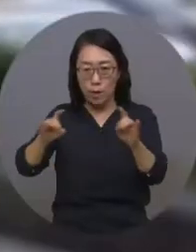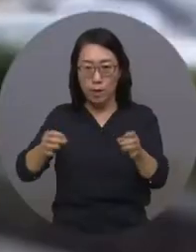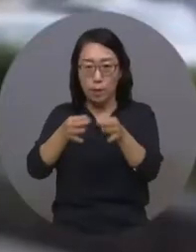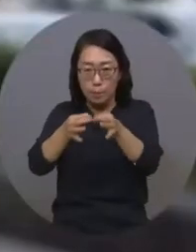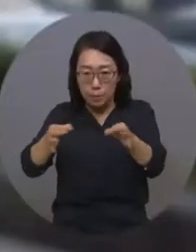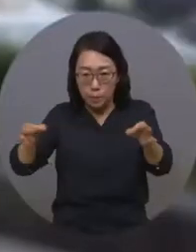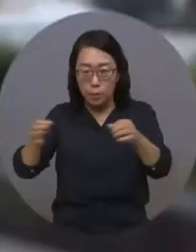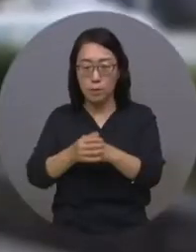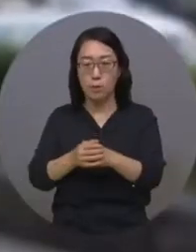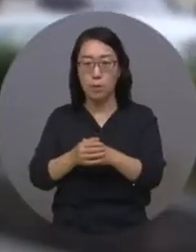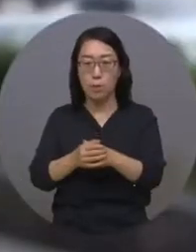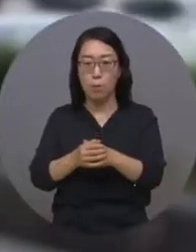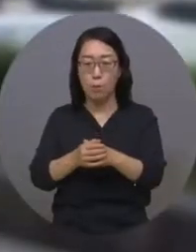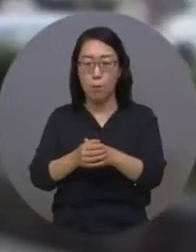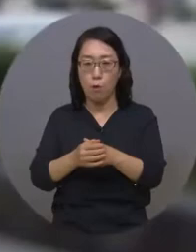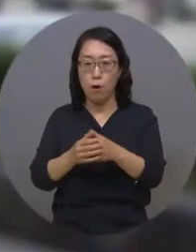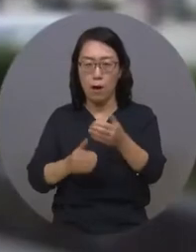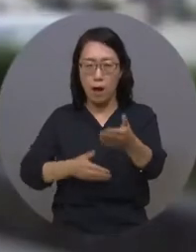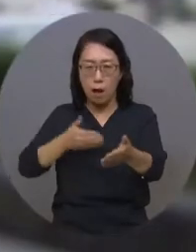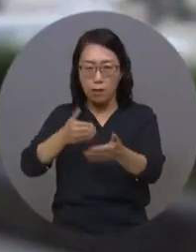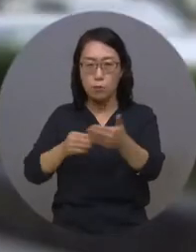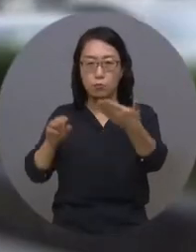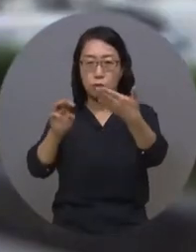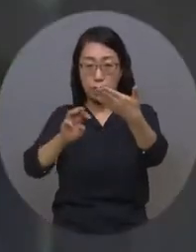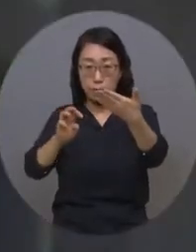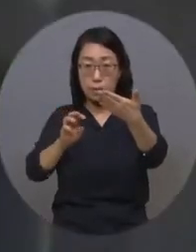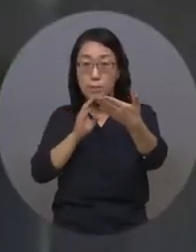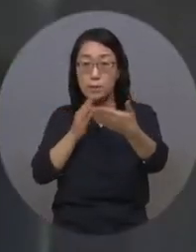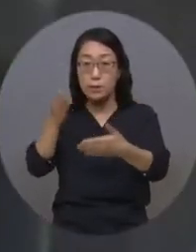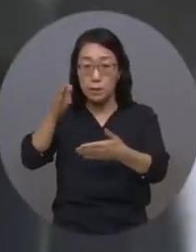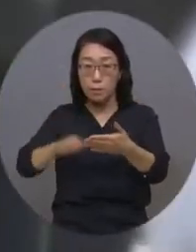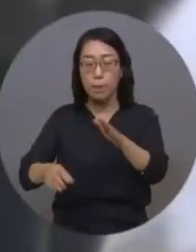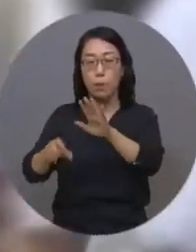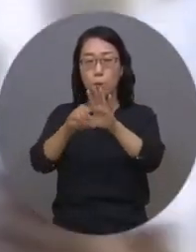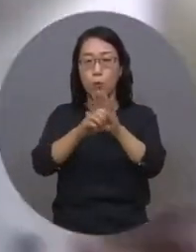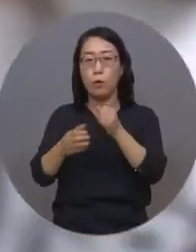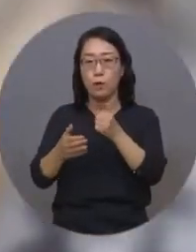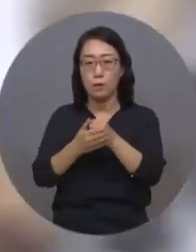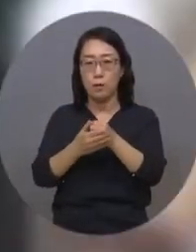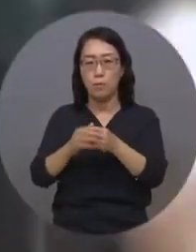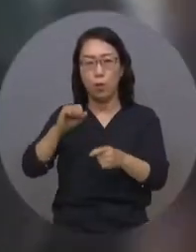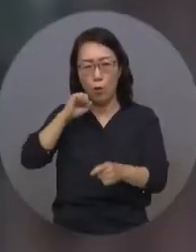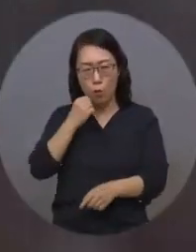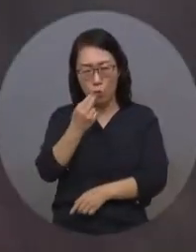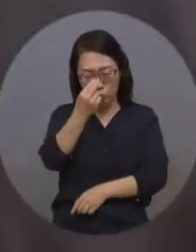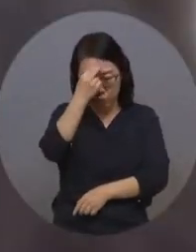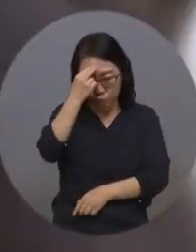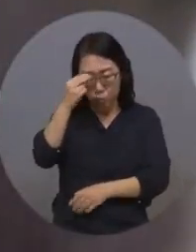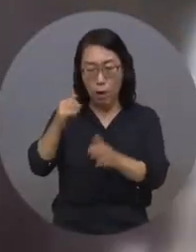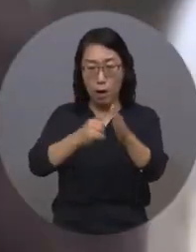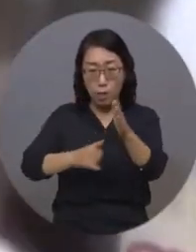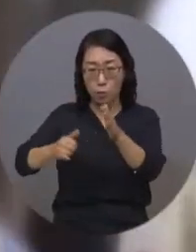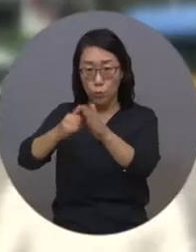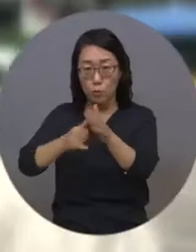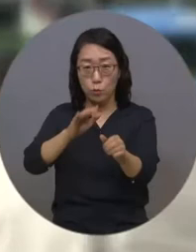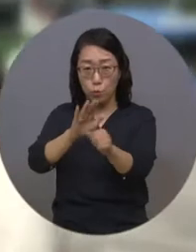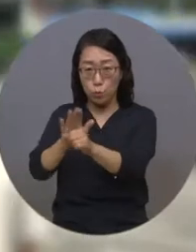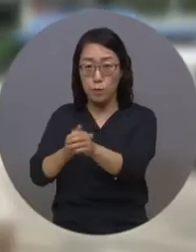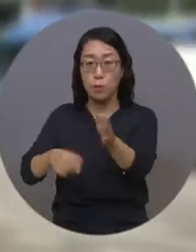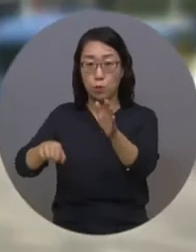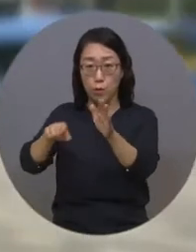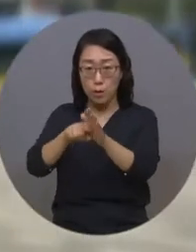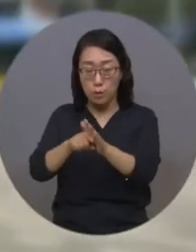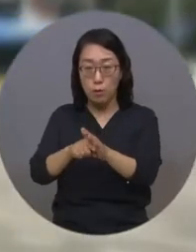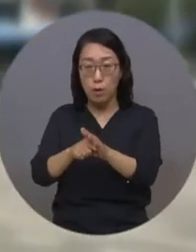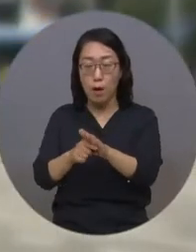당초 법적 지급기한은 9월 30 일이지만 코로나 1 고로 어려움을 겪는 저소득 가고 지원을 위해 지급